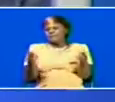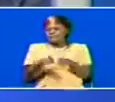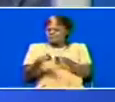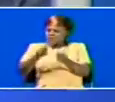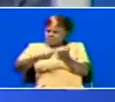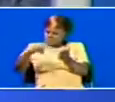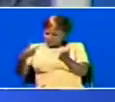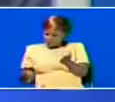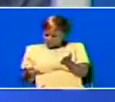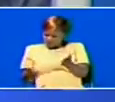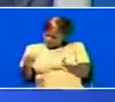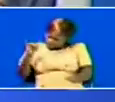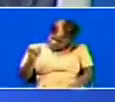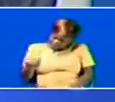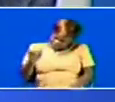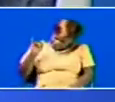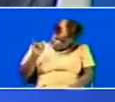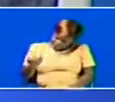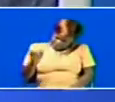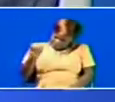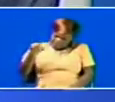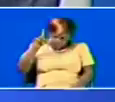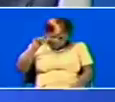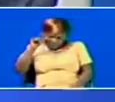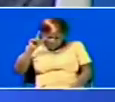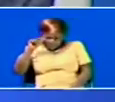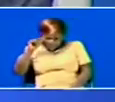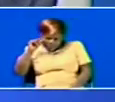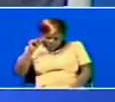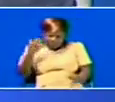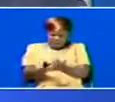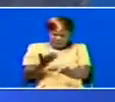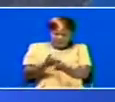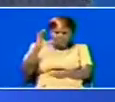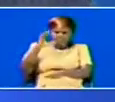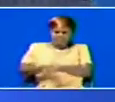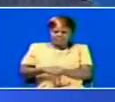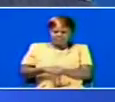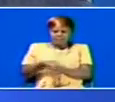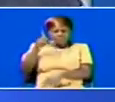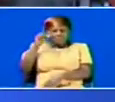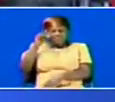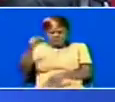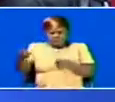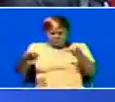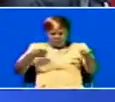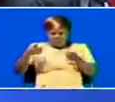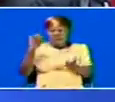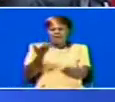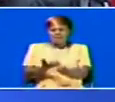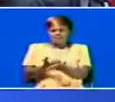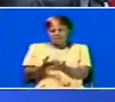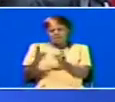alivyoanguka kwa mfano ile mtoto abaki vile vile, ndo picha zitapigwa, ushahidi uchukuliwe vile vile. Kuweza kutoa zile picha zinazopigwa ndio ushahidi